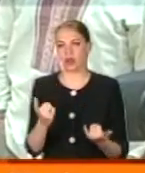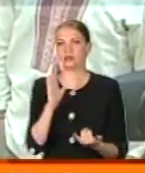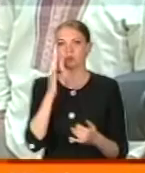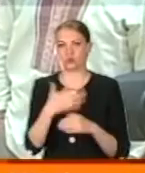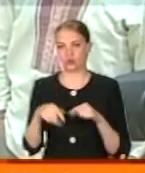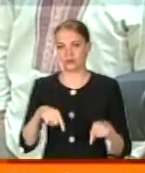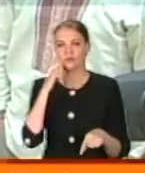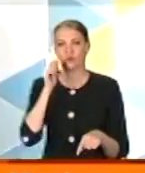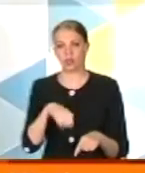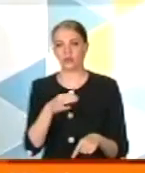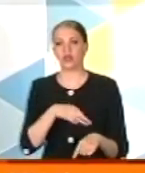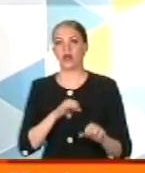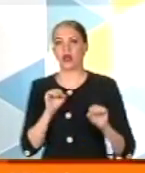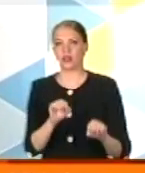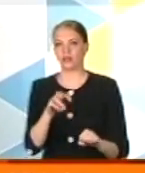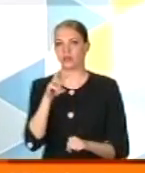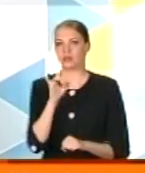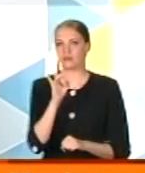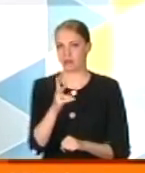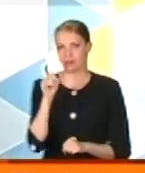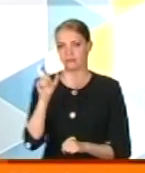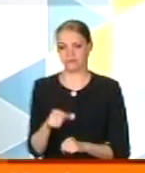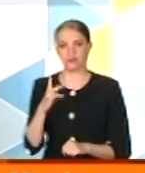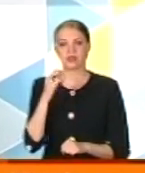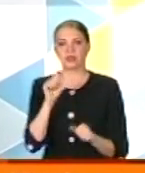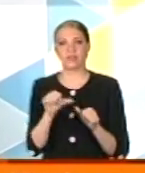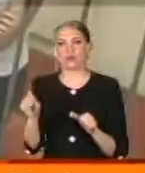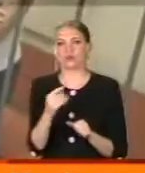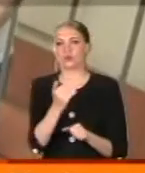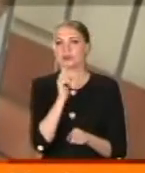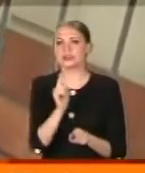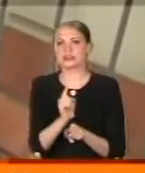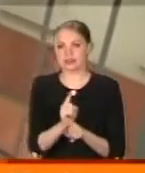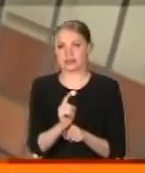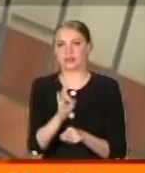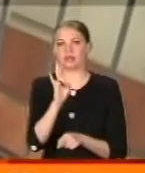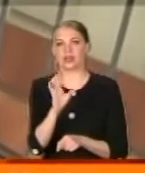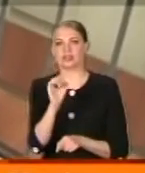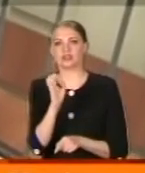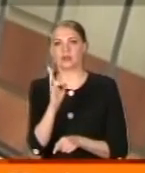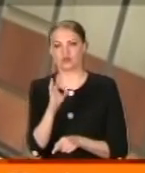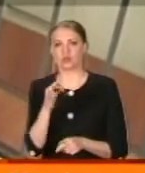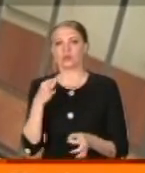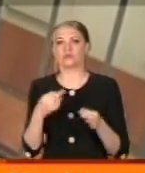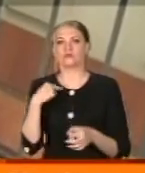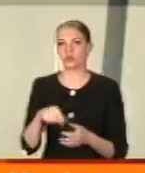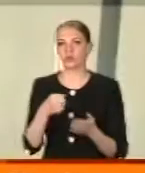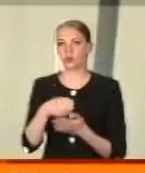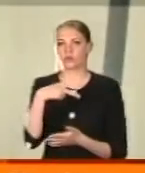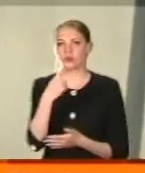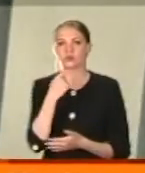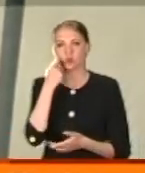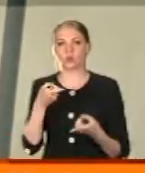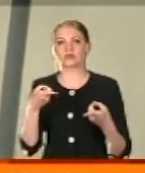в Україні. Тим часом адвокат Марк Фейгін не виключає, що її сестрі Надії Савченко засуджені до 22